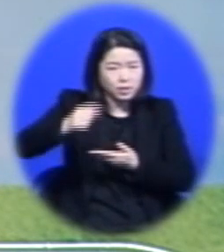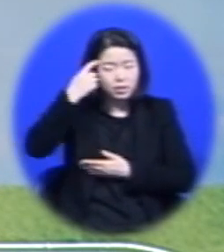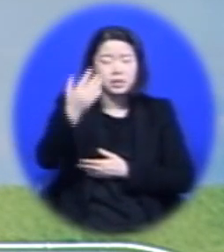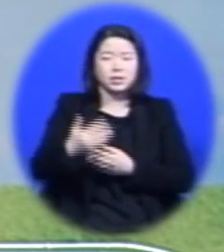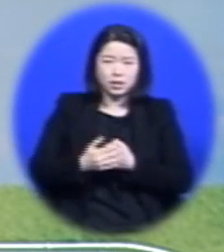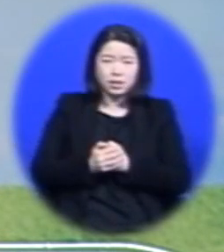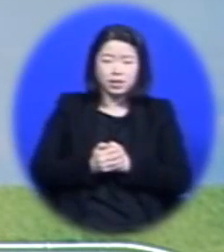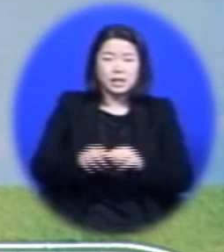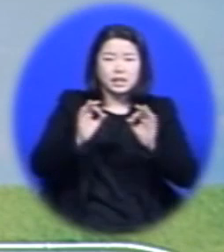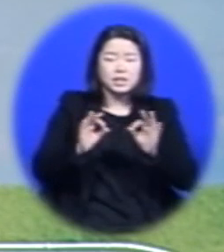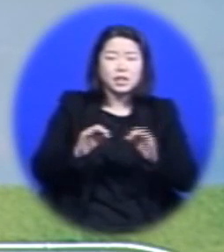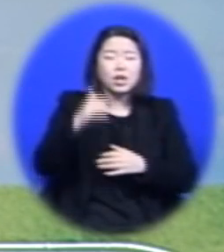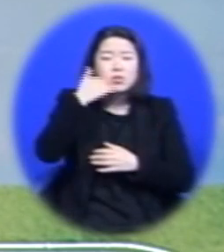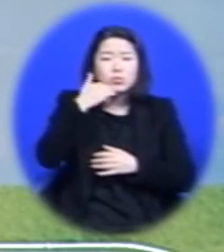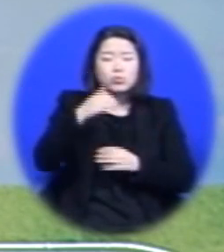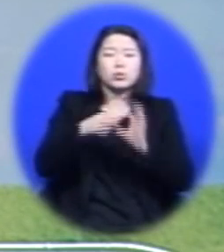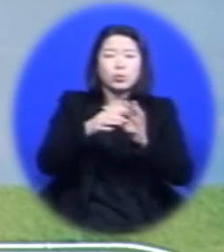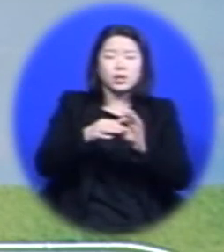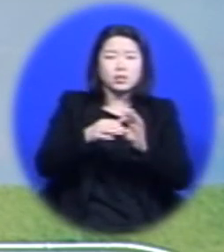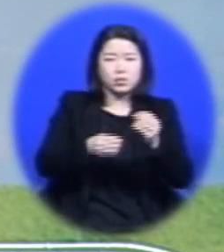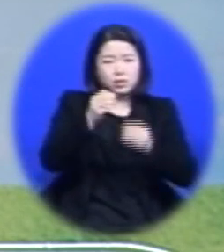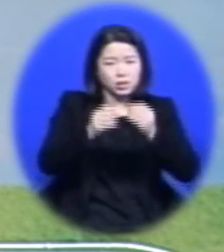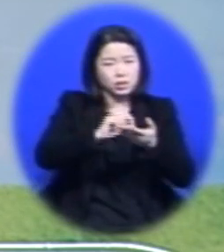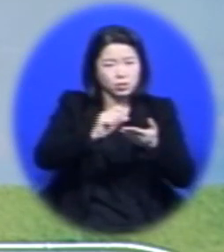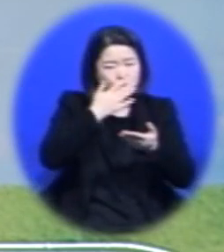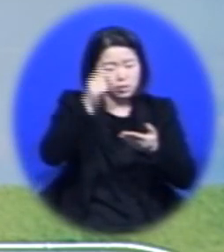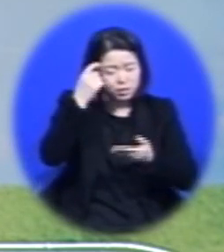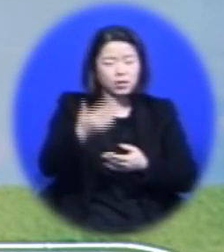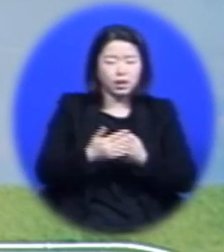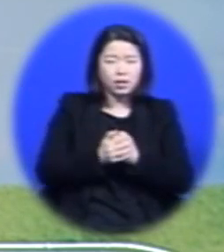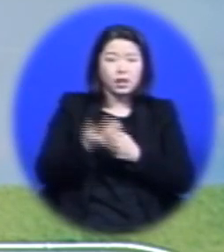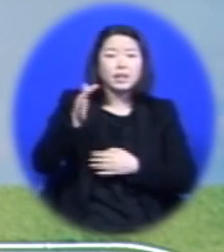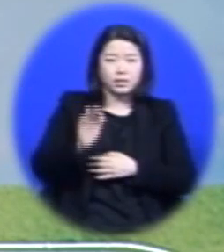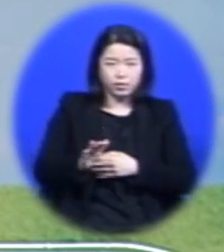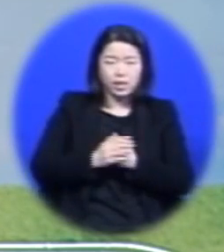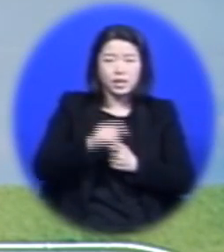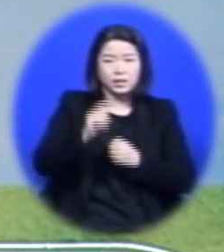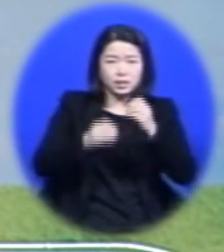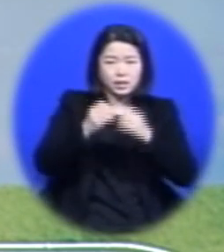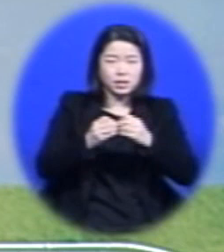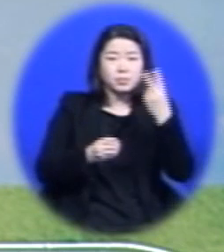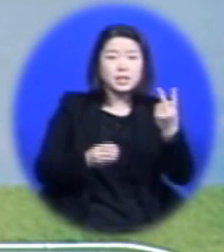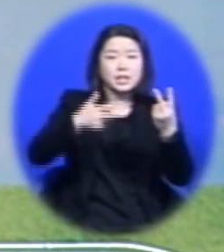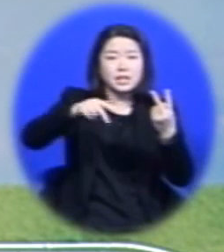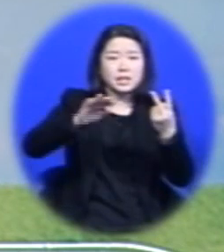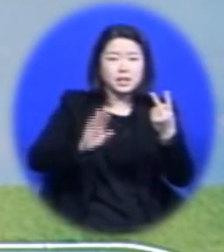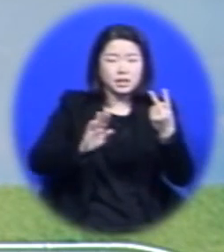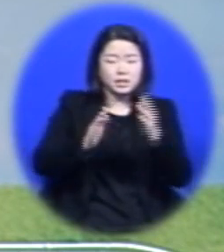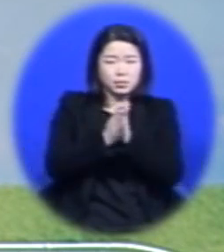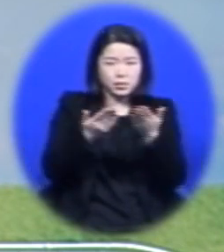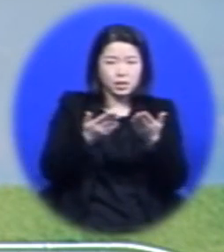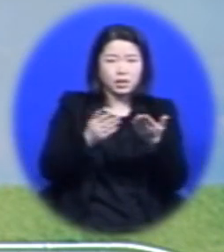이제는 시를 누구를 통해서 써요 그런데 그것이 집이 집이 나옵니다